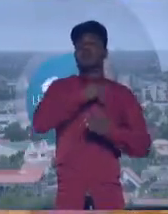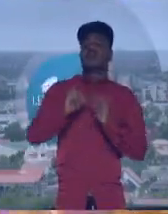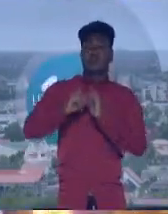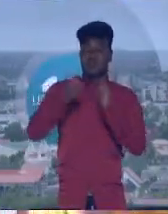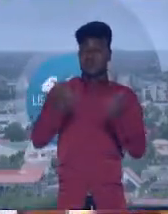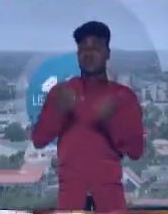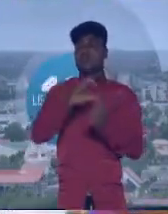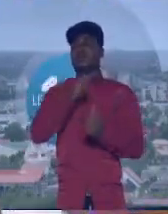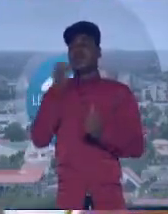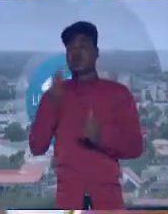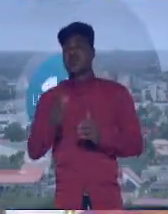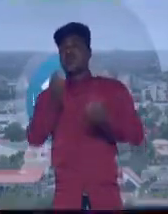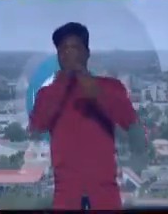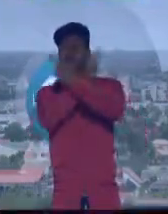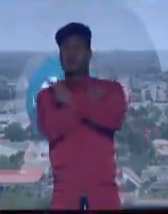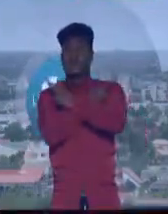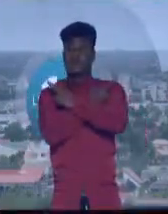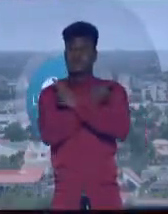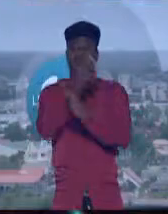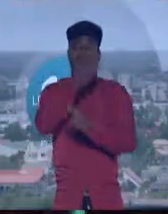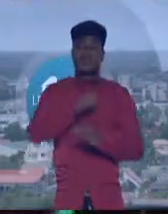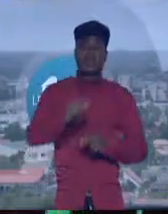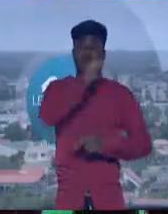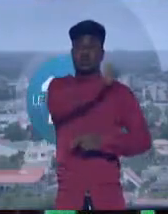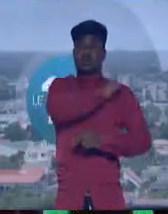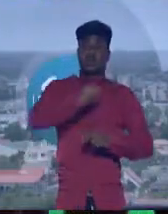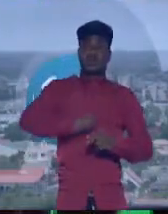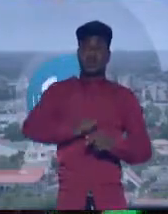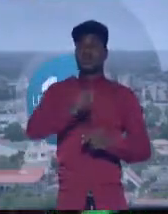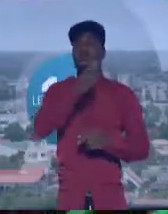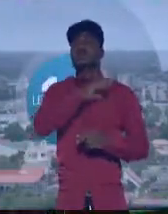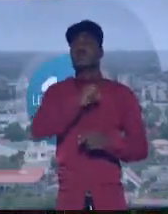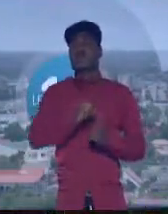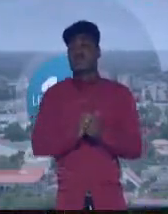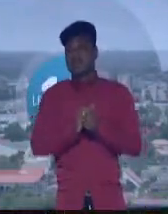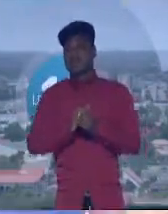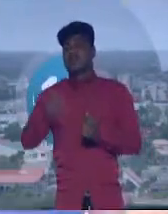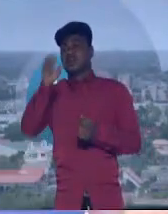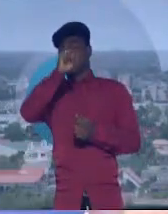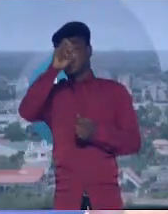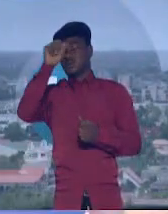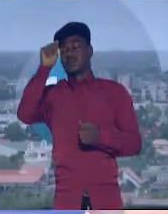la retraite, ainsi que Aboubakar Zida, dit Sidnaba, PDG de Savan Media.